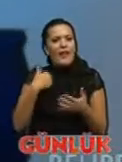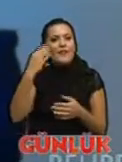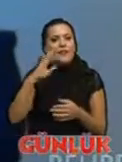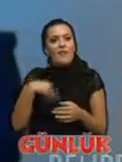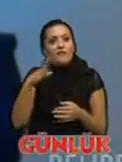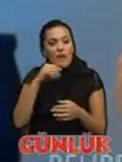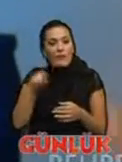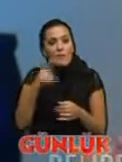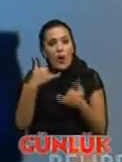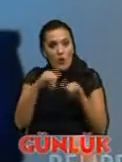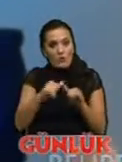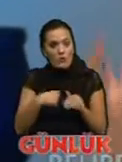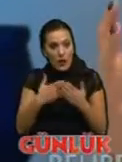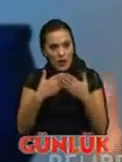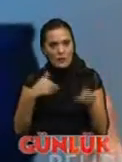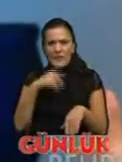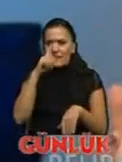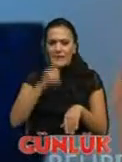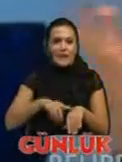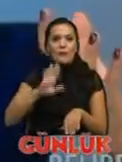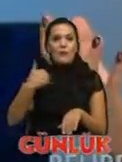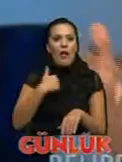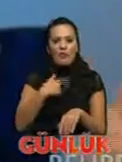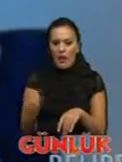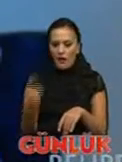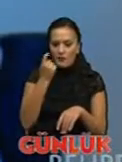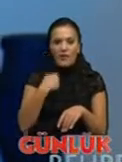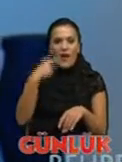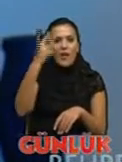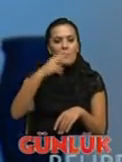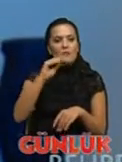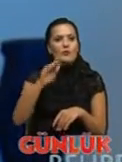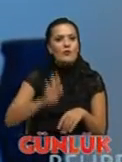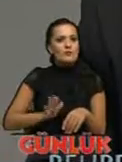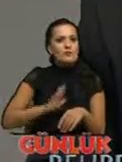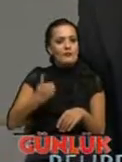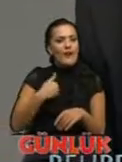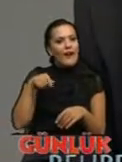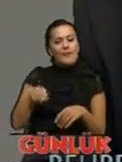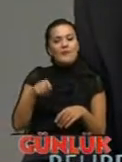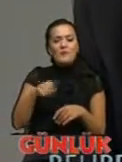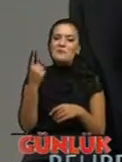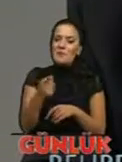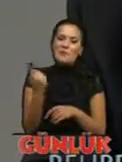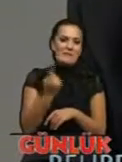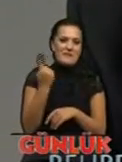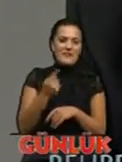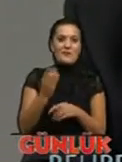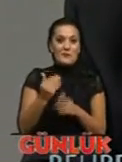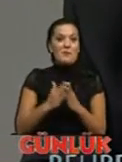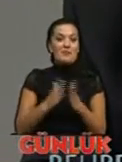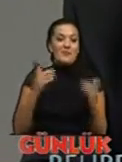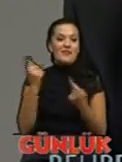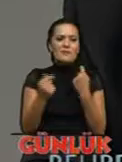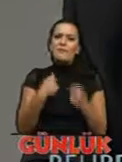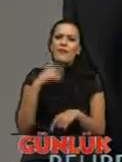dedi Fenerbahçe'den bir oyuncu mu ayrıldı? İnanamıyorum anne diyerek ağlayan bir çocuğum var. Yani bu da böyle bir şey yani. Çok büyük işmiş. Evet.